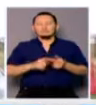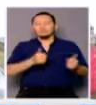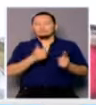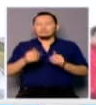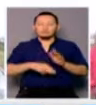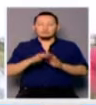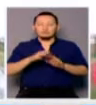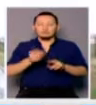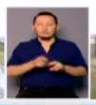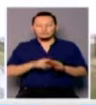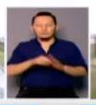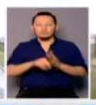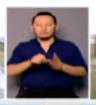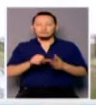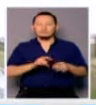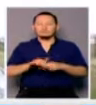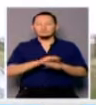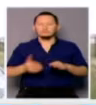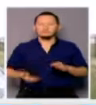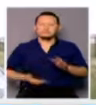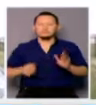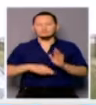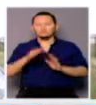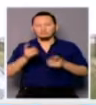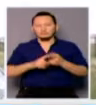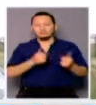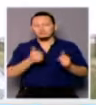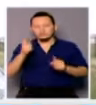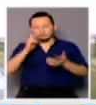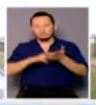осылардың халықтың көруіне жақсылық болсын деп тілек етеміз.